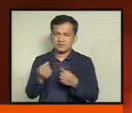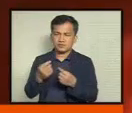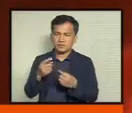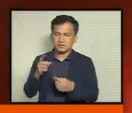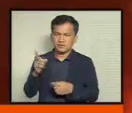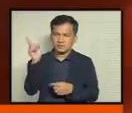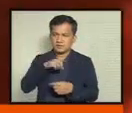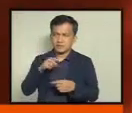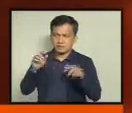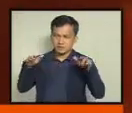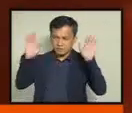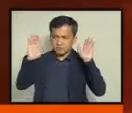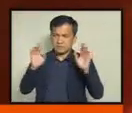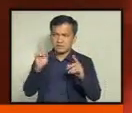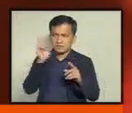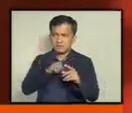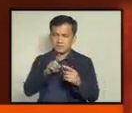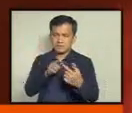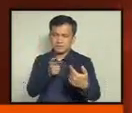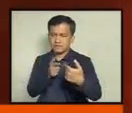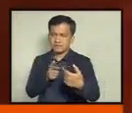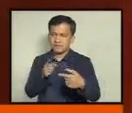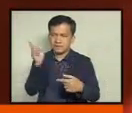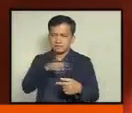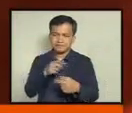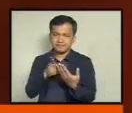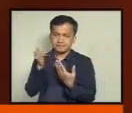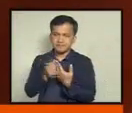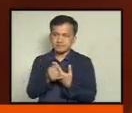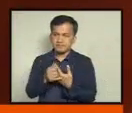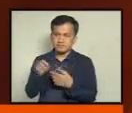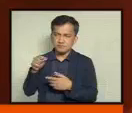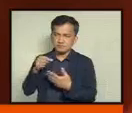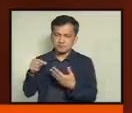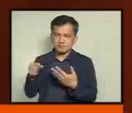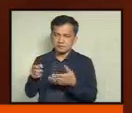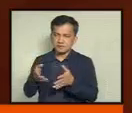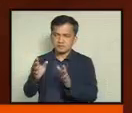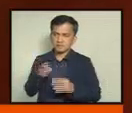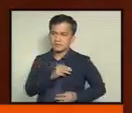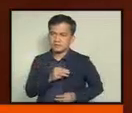surrenders, fake encounters, and fake projects. These allow the military